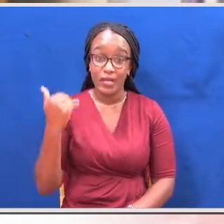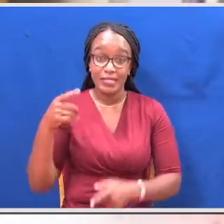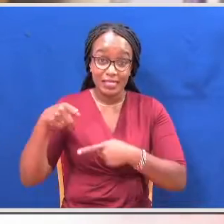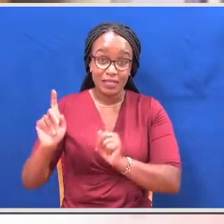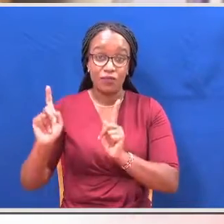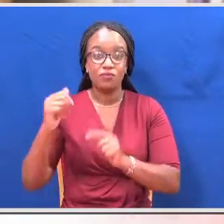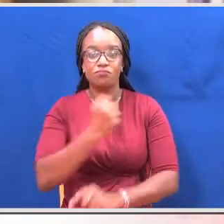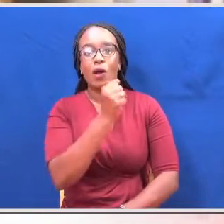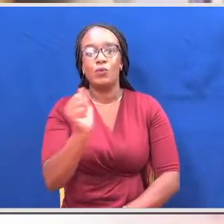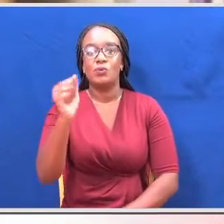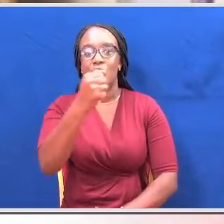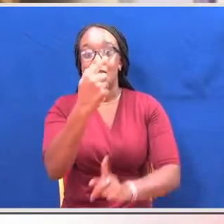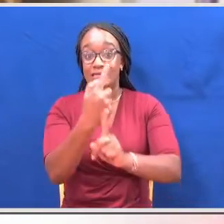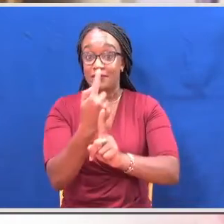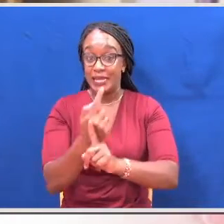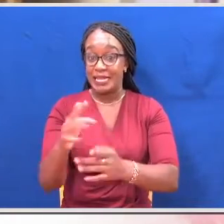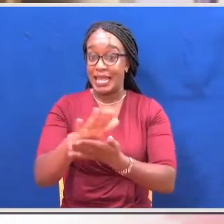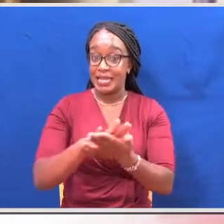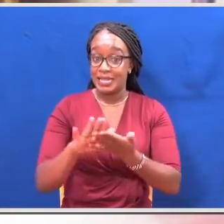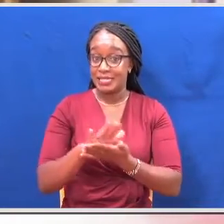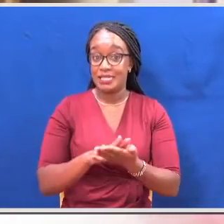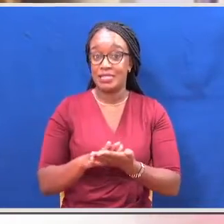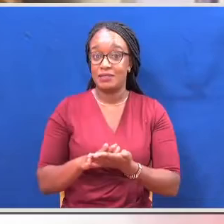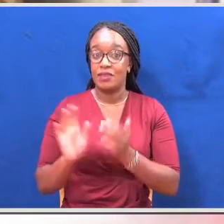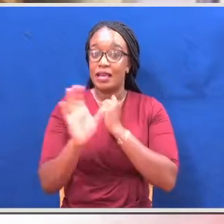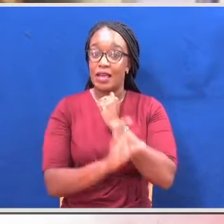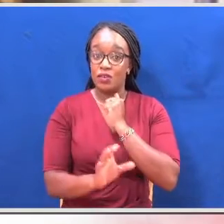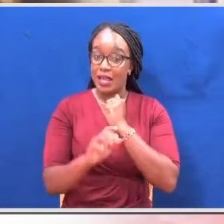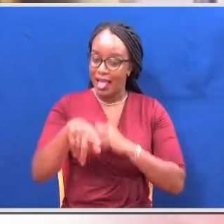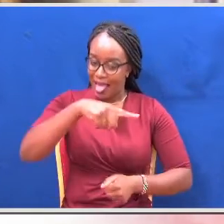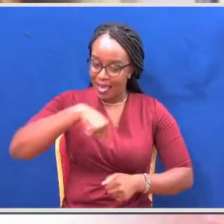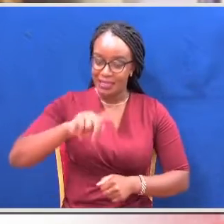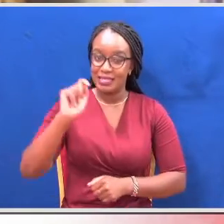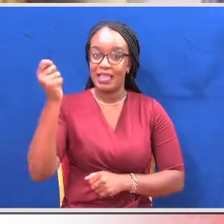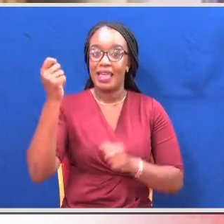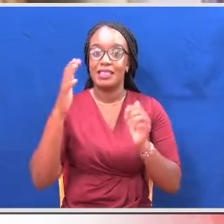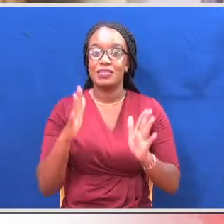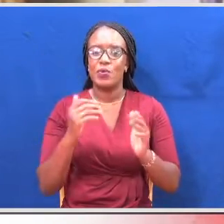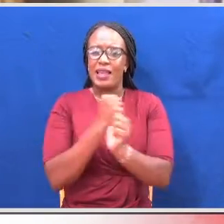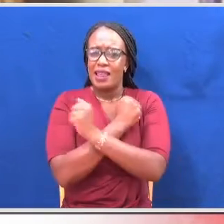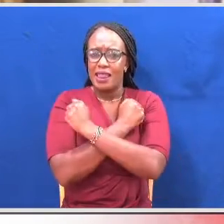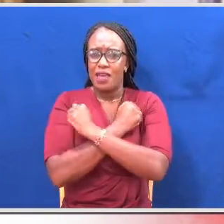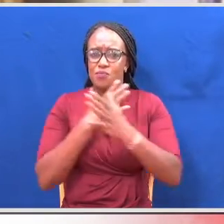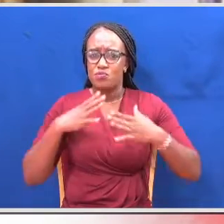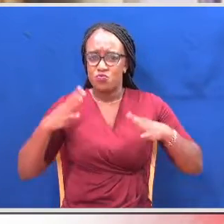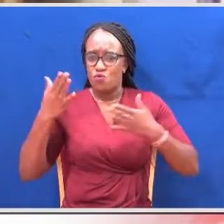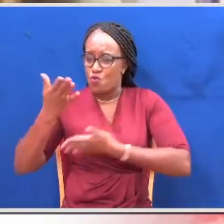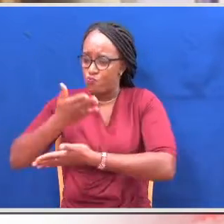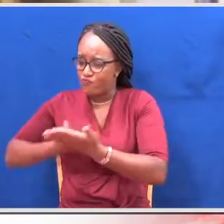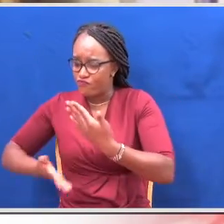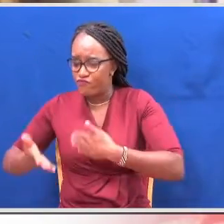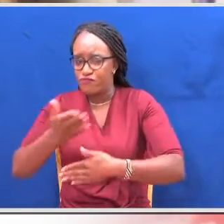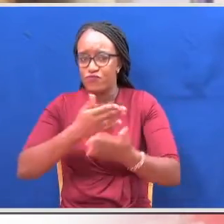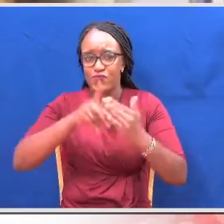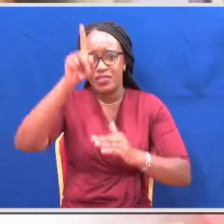katika inchi. Unajua sisi kama wa Kenya, huwa tunapenda wale viongozi ambao wanafikia wananchi katika